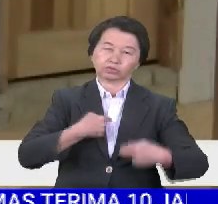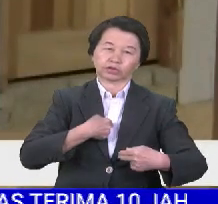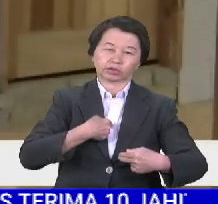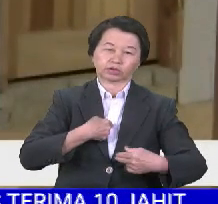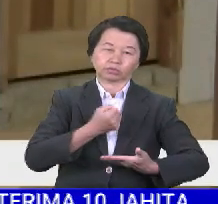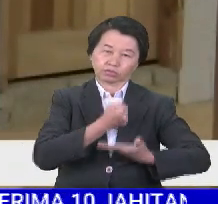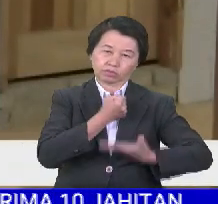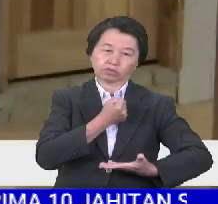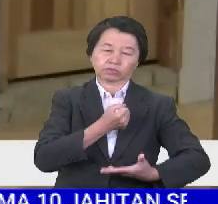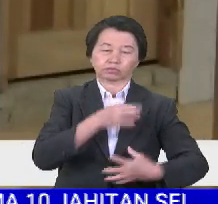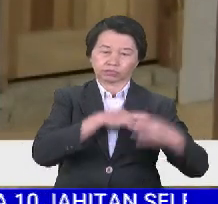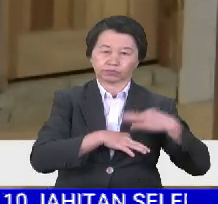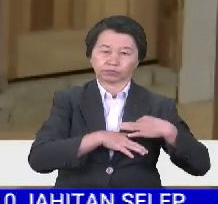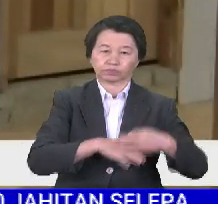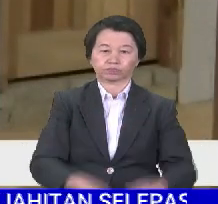ini